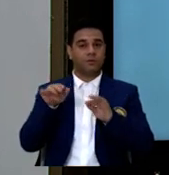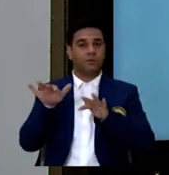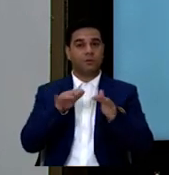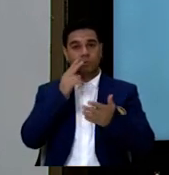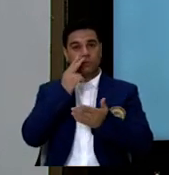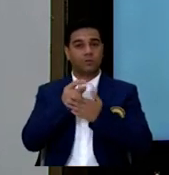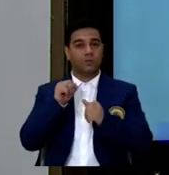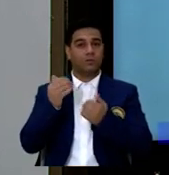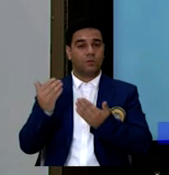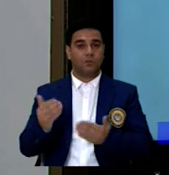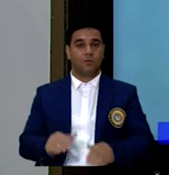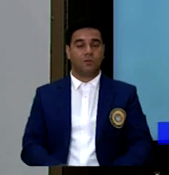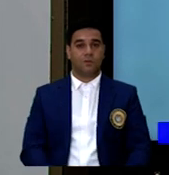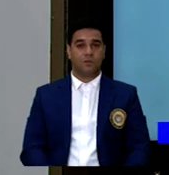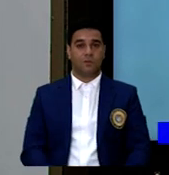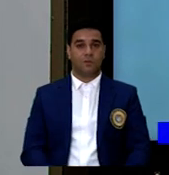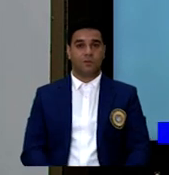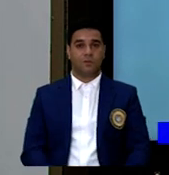tasvirlangan?